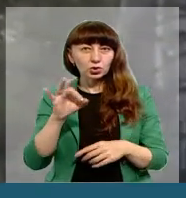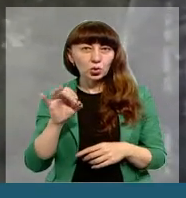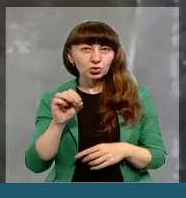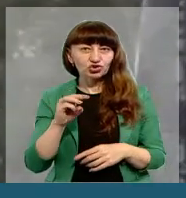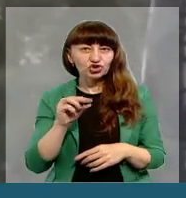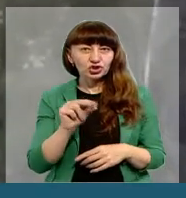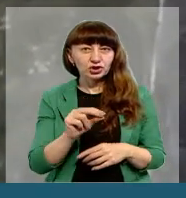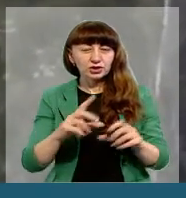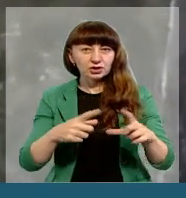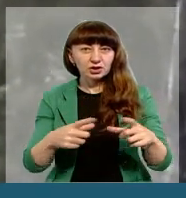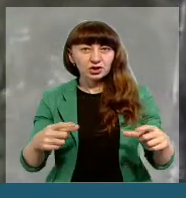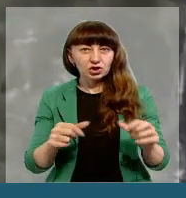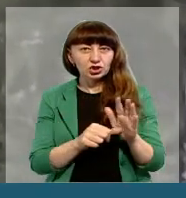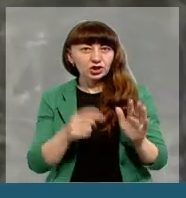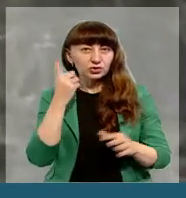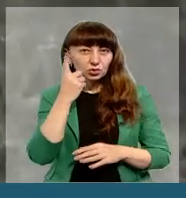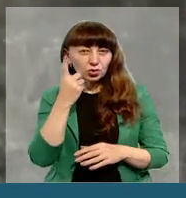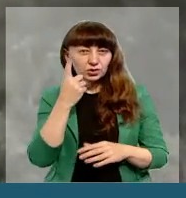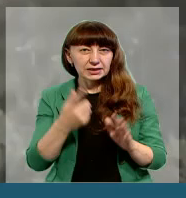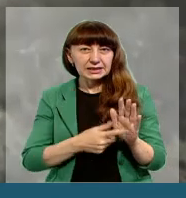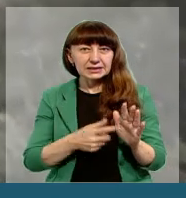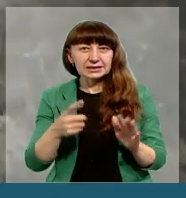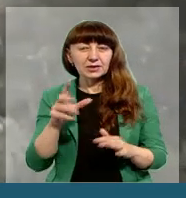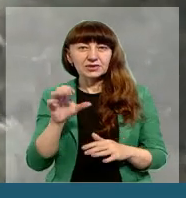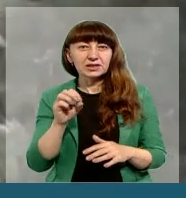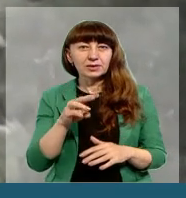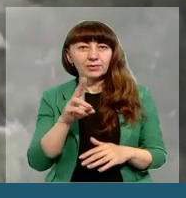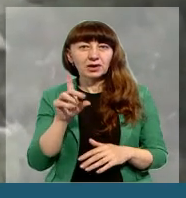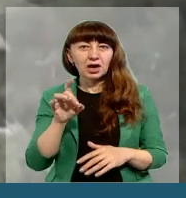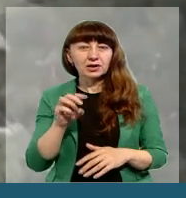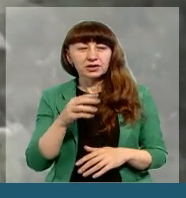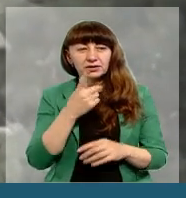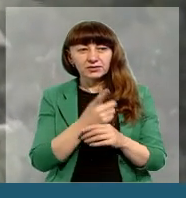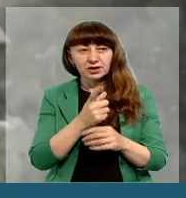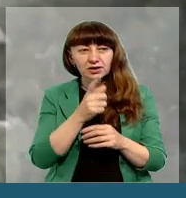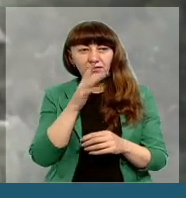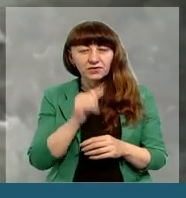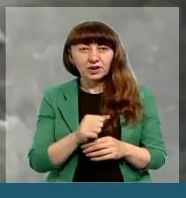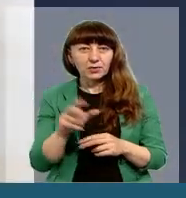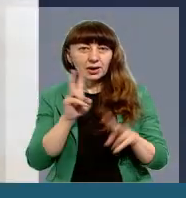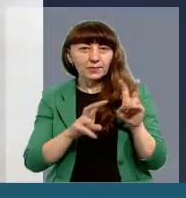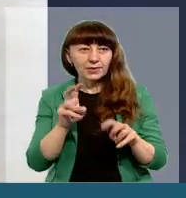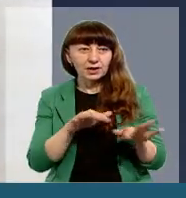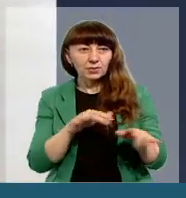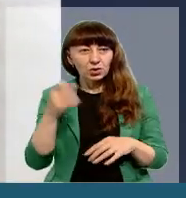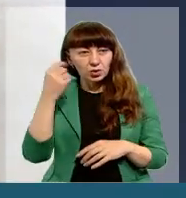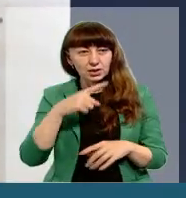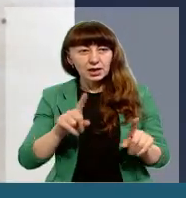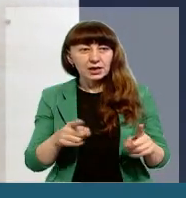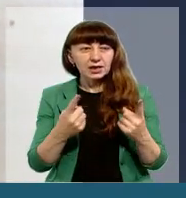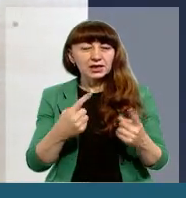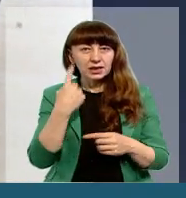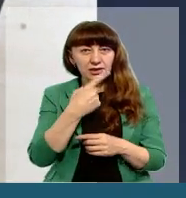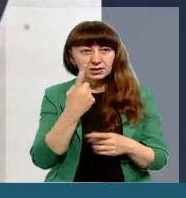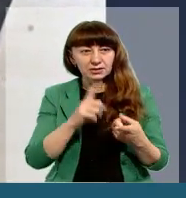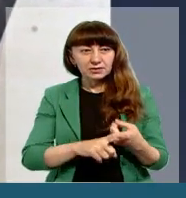свертке находилось 6 сотовых телефонов и сим-карт. В настоящее время в ходе комплекса оперативных мероприятий установлен и задержаны